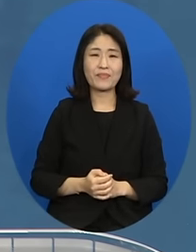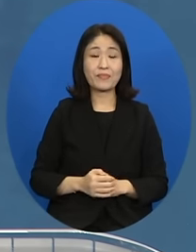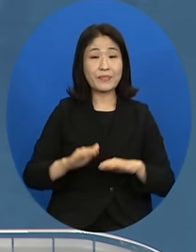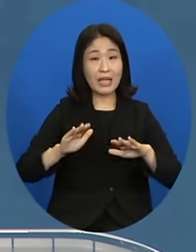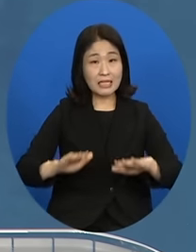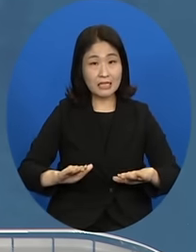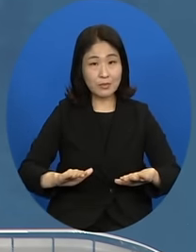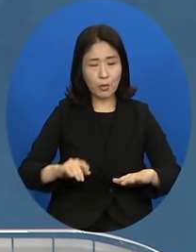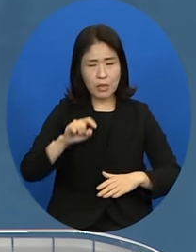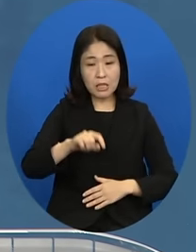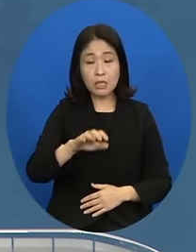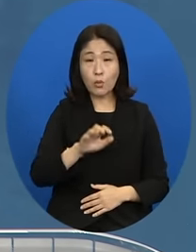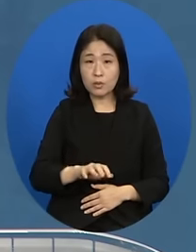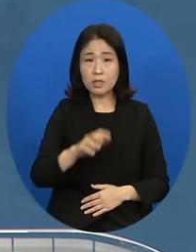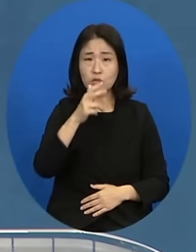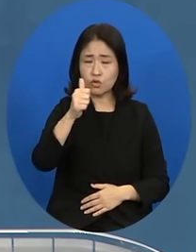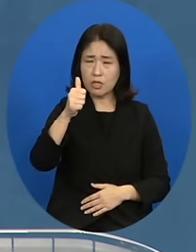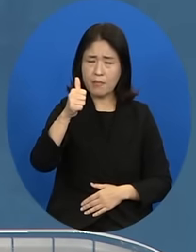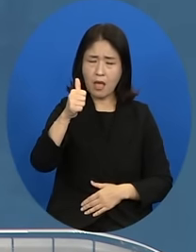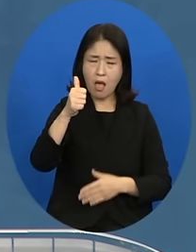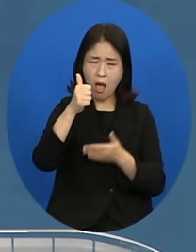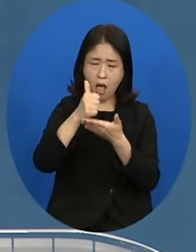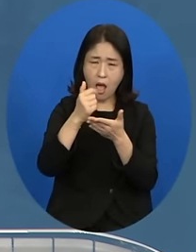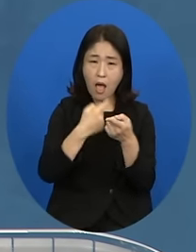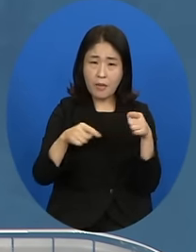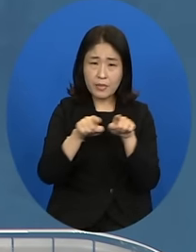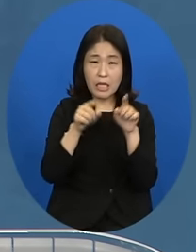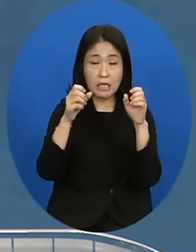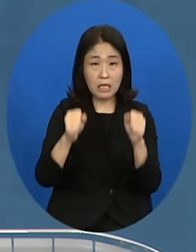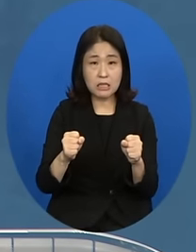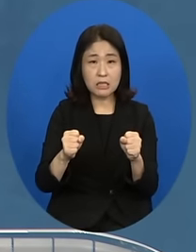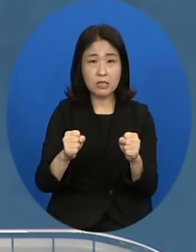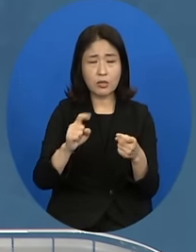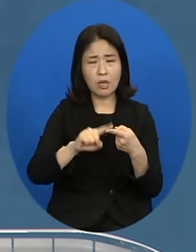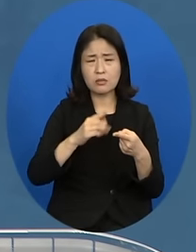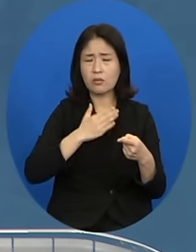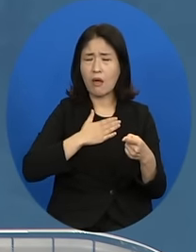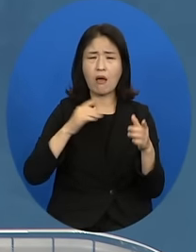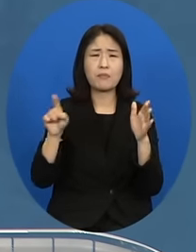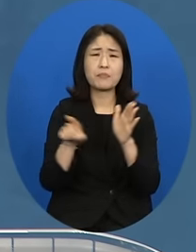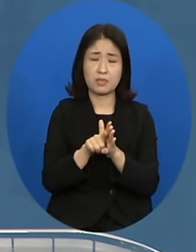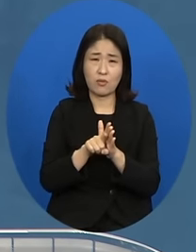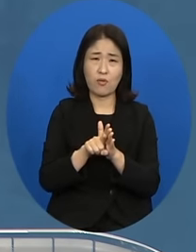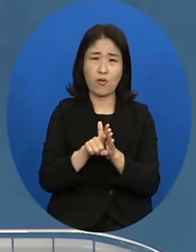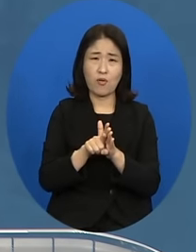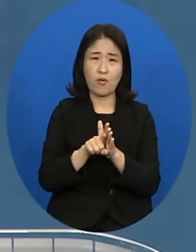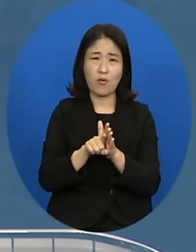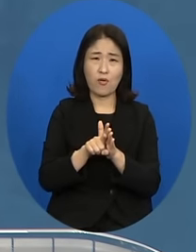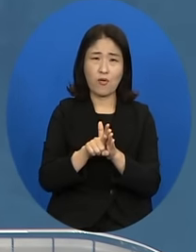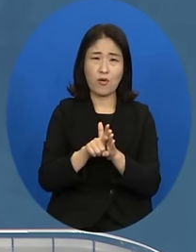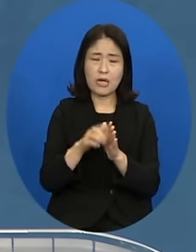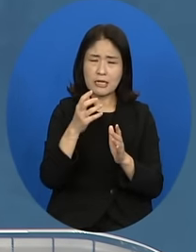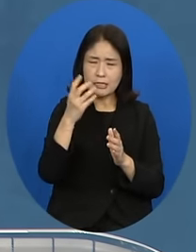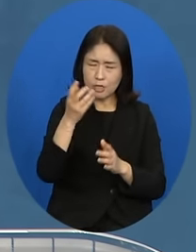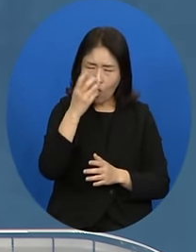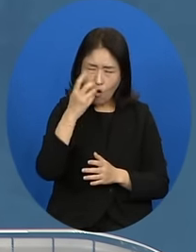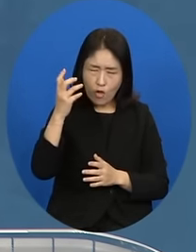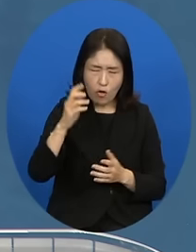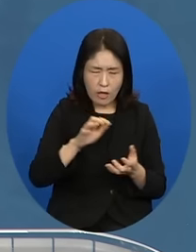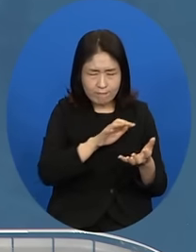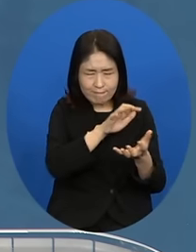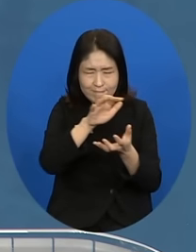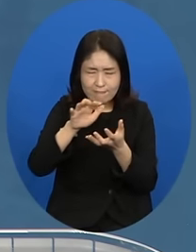지금도 이 자리에 주님이 함께 하시고 그리고 이 예배 때 주님이 이 자리에 운행하고 계시는 게